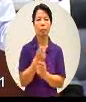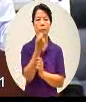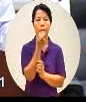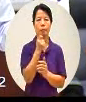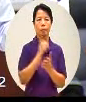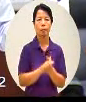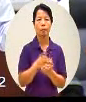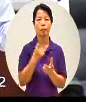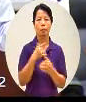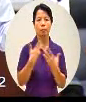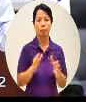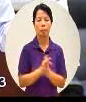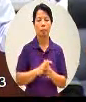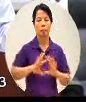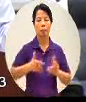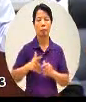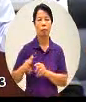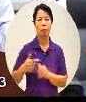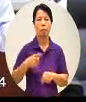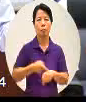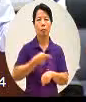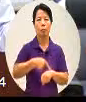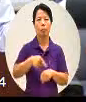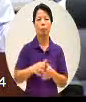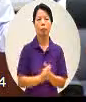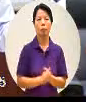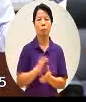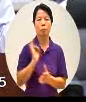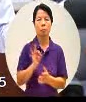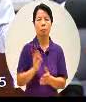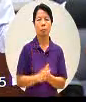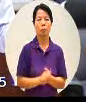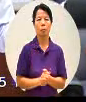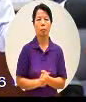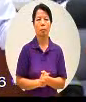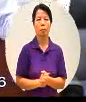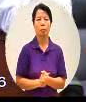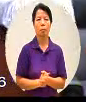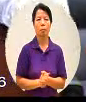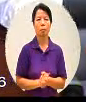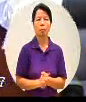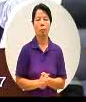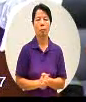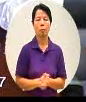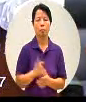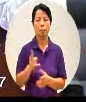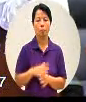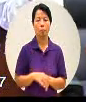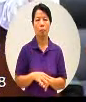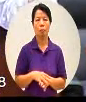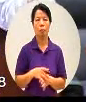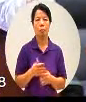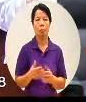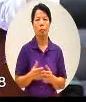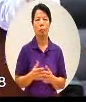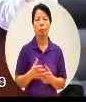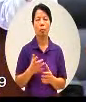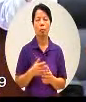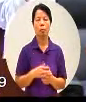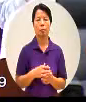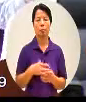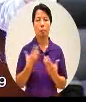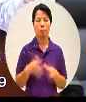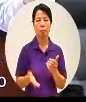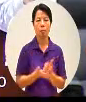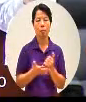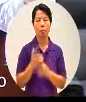足少 有那个什么国际性的，没关系，这也 OK， 因为这本来就少数，能够得到这哎。能够